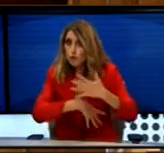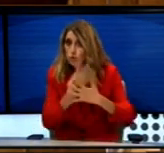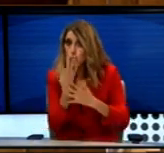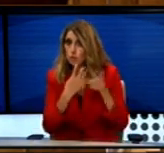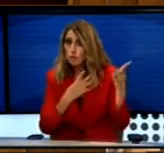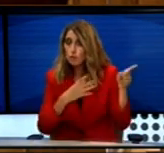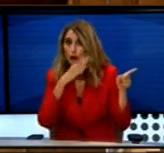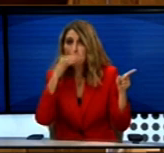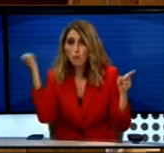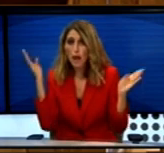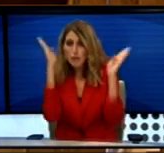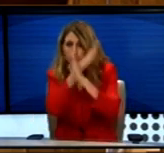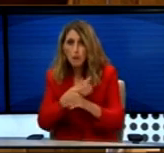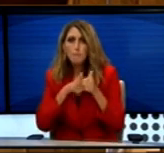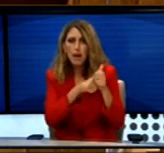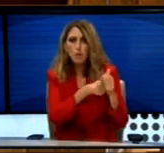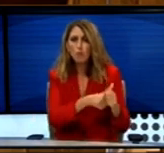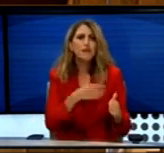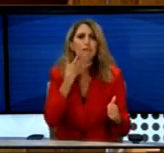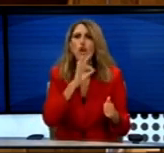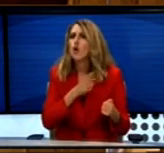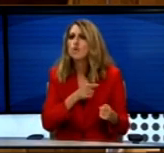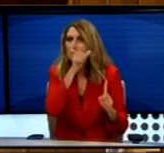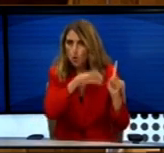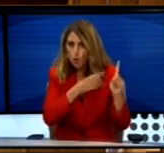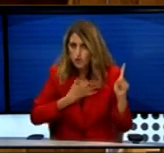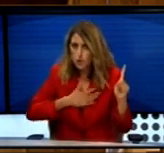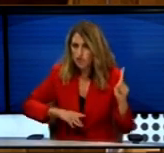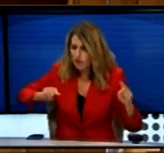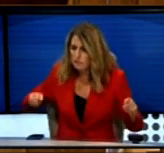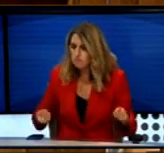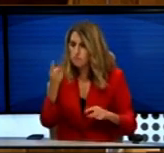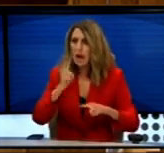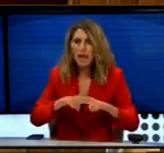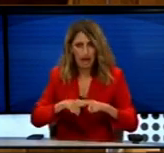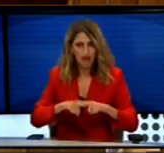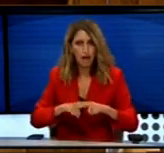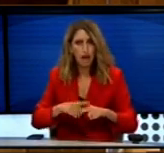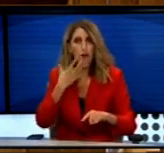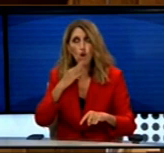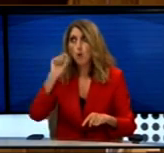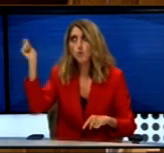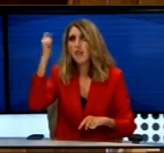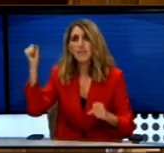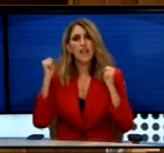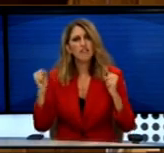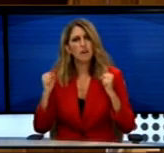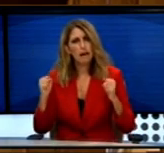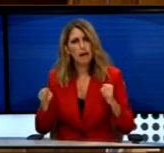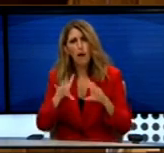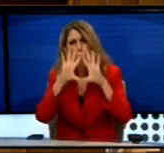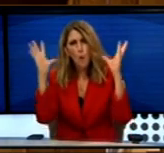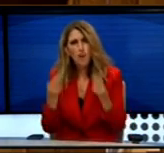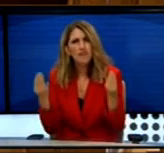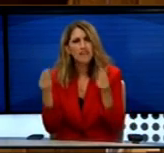εθνική ασφάλεια? Πού βρισκόμαστε επιτέλους? Πού οδηγείτε τη χώρα 60 χρόνια πίσω? Γιατί